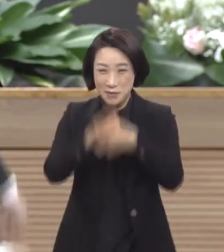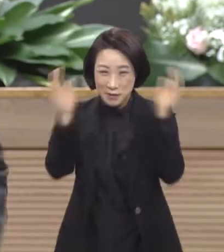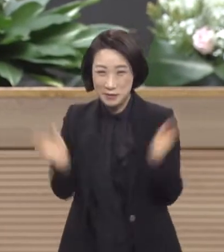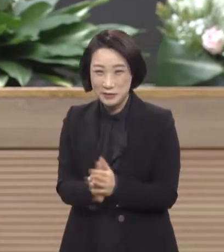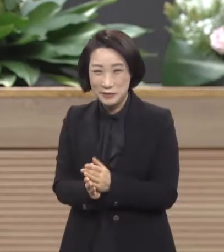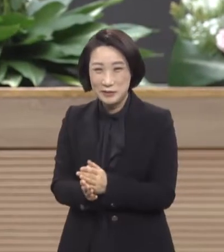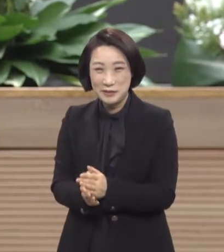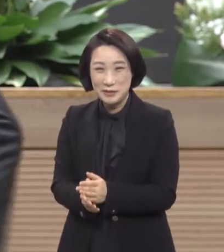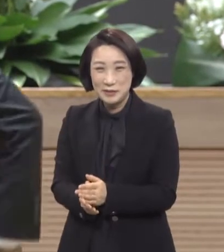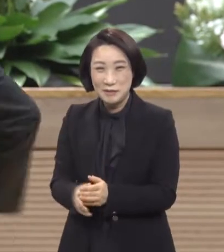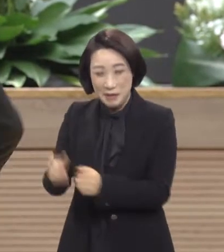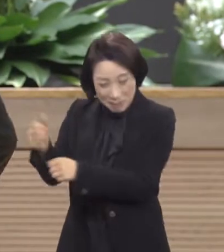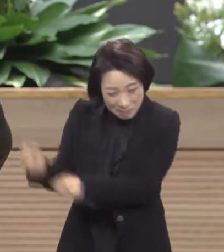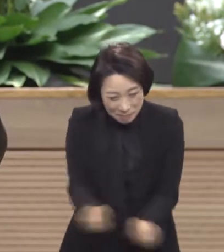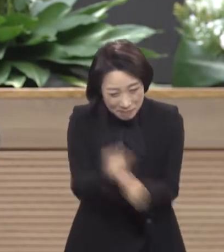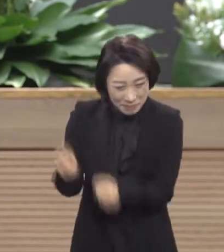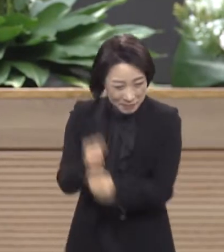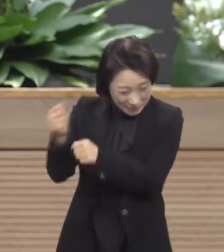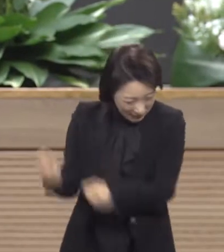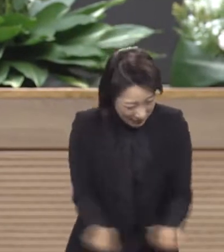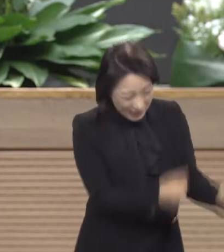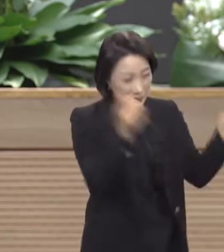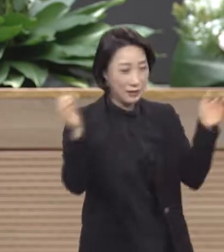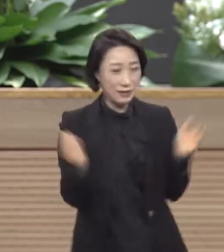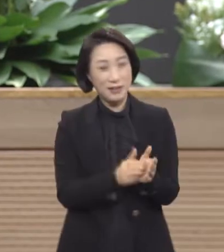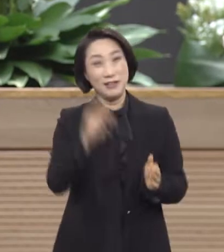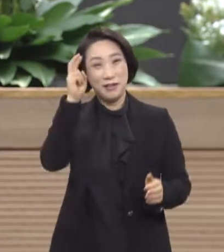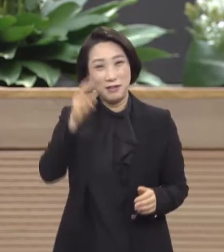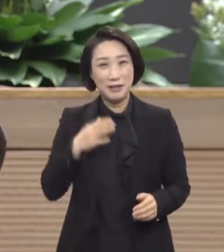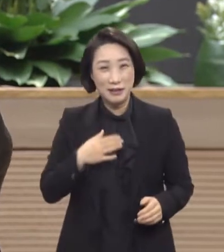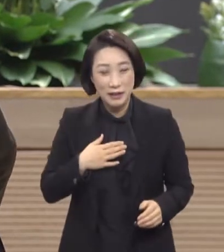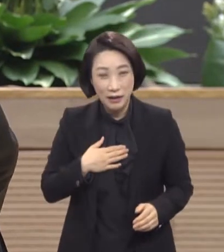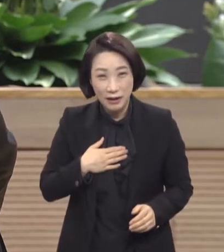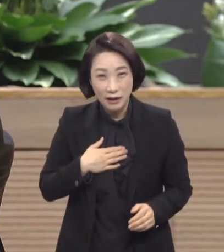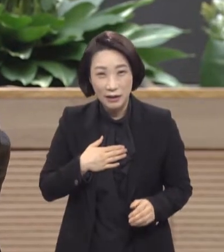치워서 그냥 내던져버리고 끝낼 텐데.